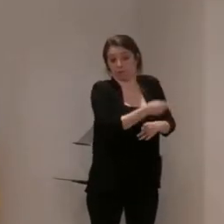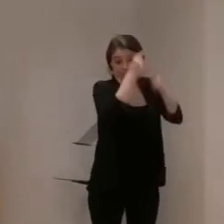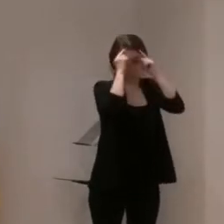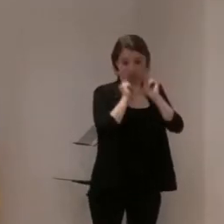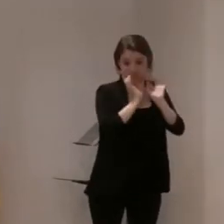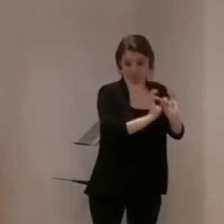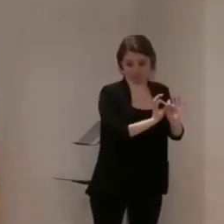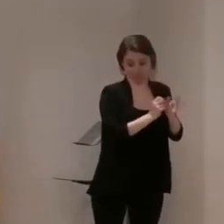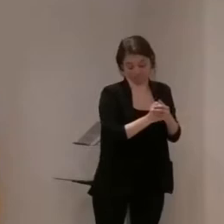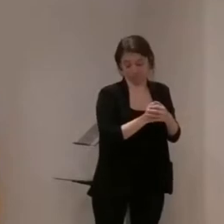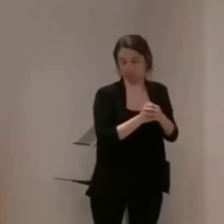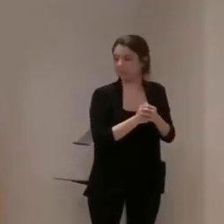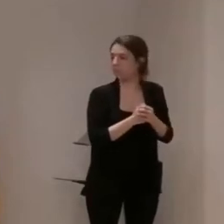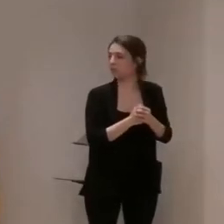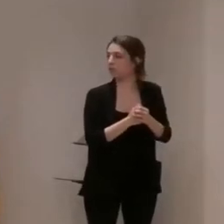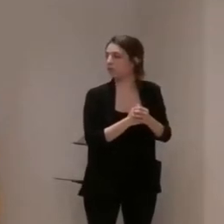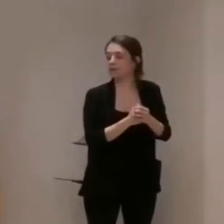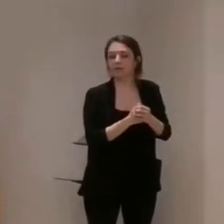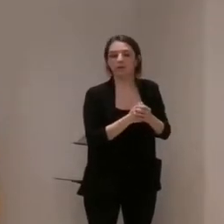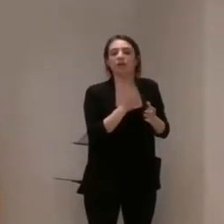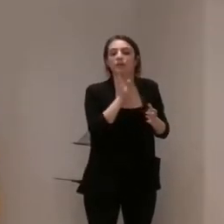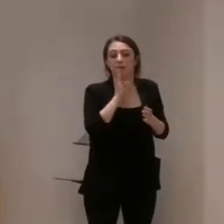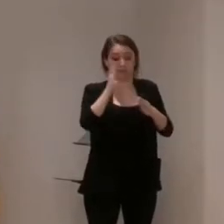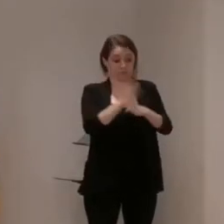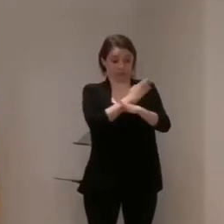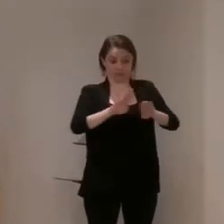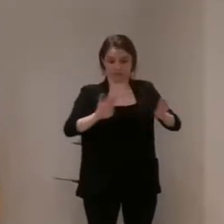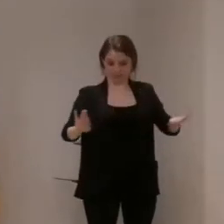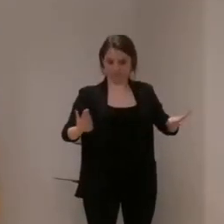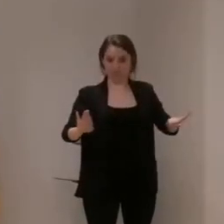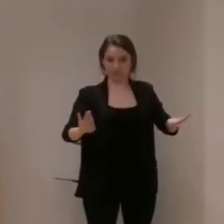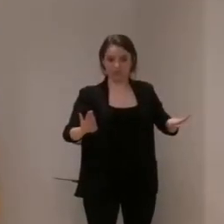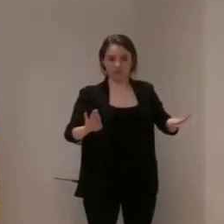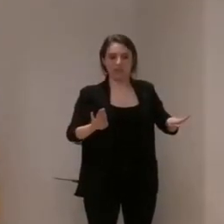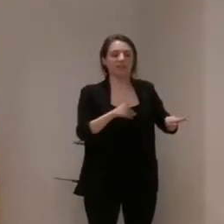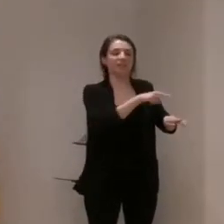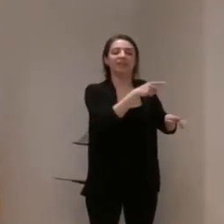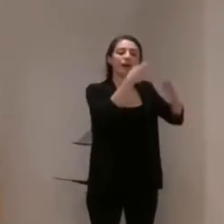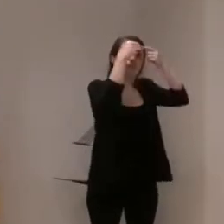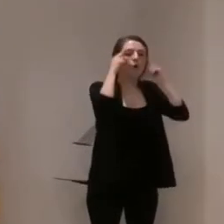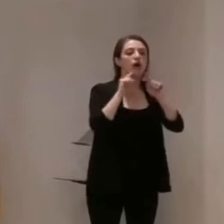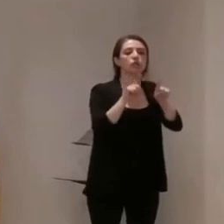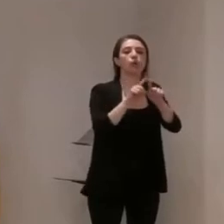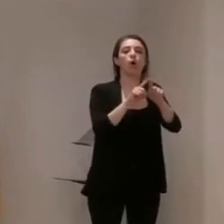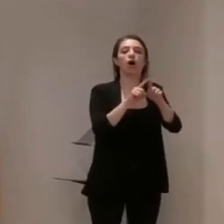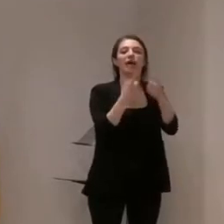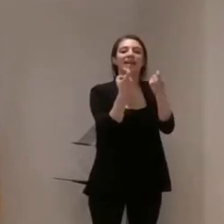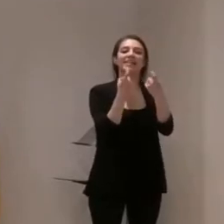Llavors, què passava amb tot això? De clar, que ens volien reeducar, perquè clar, érem